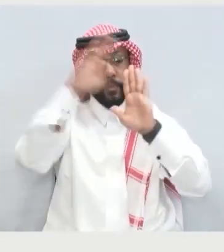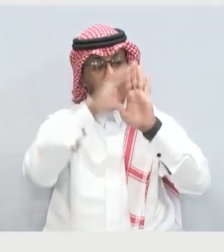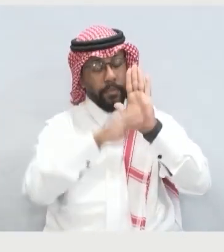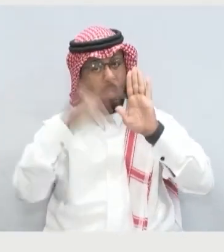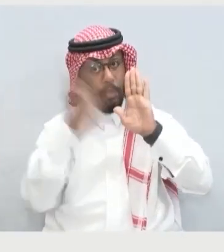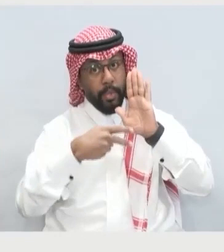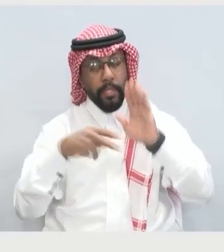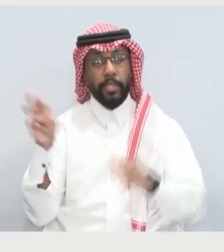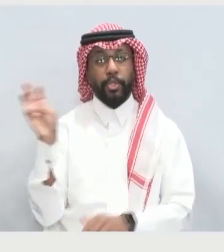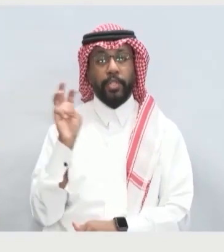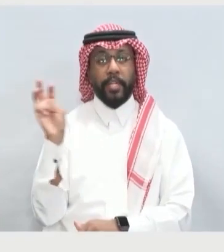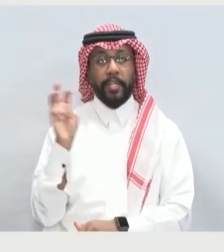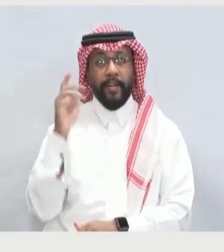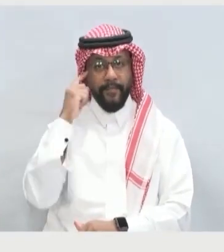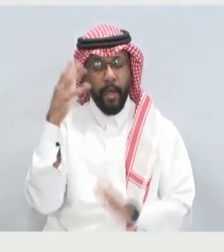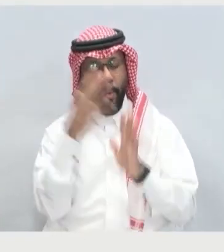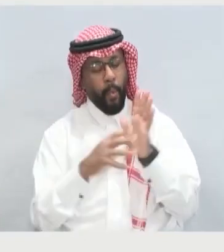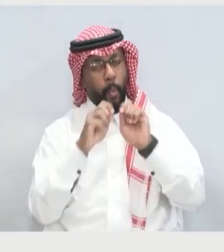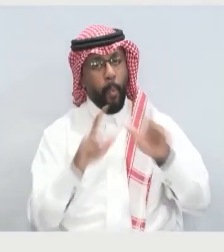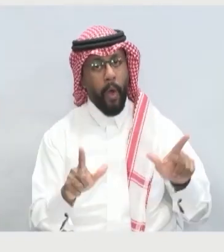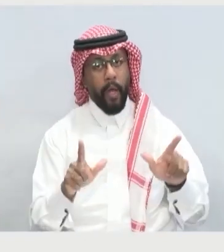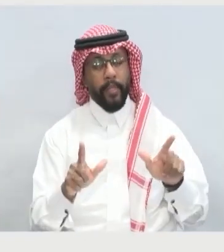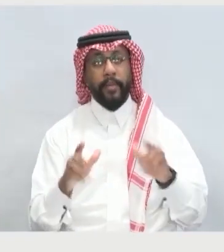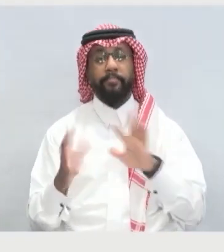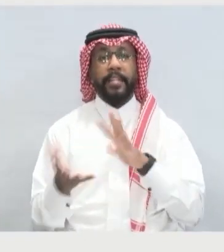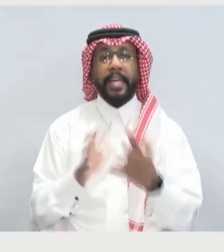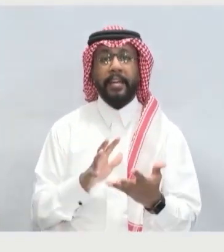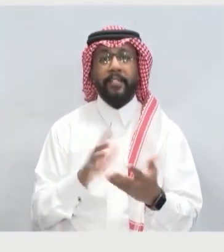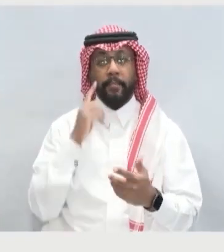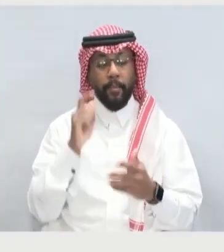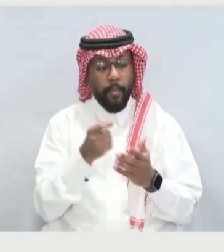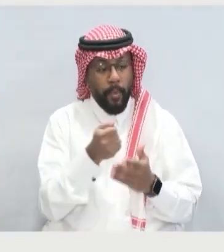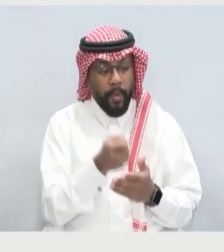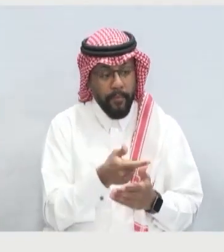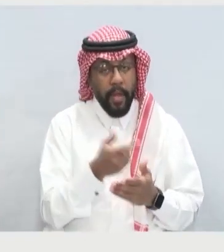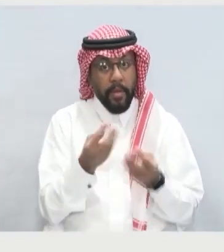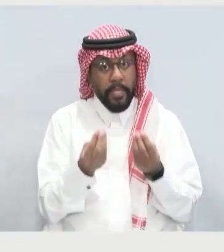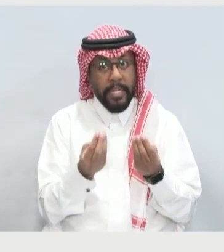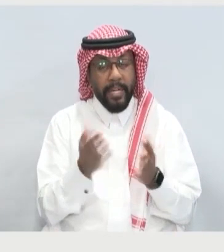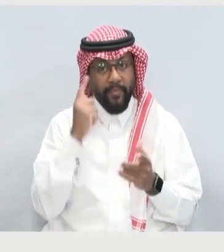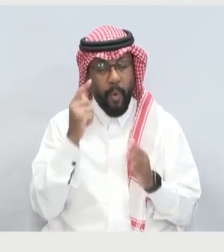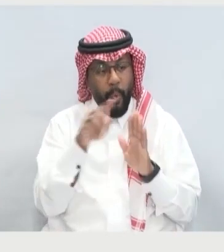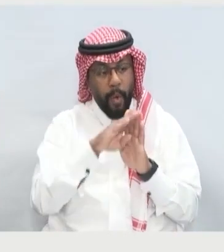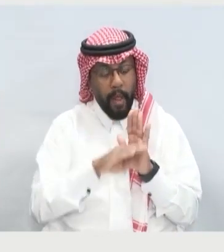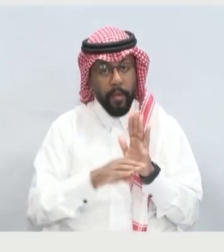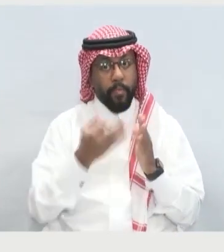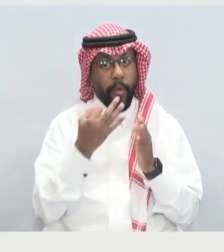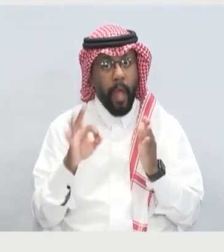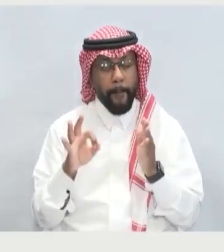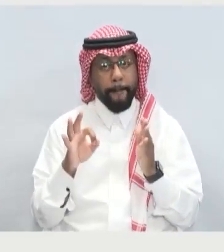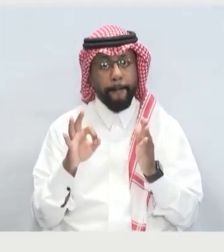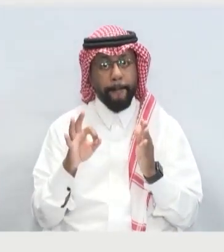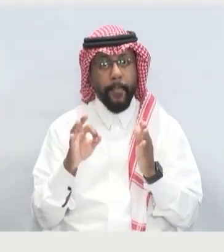الشركه الحاليه وهي عباره عن عمليه محاسبيه بسيطه لجميع